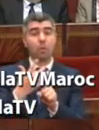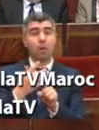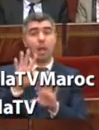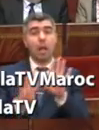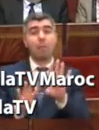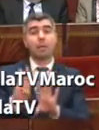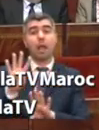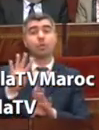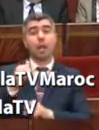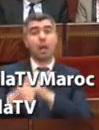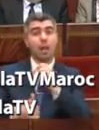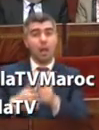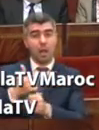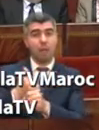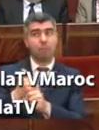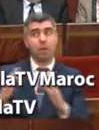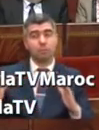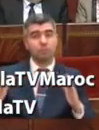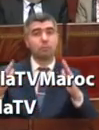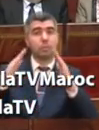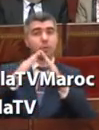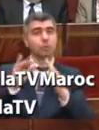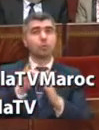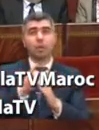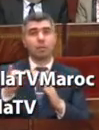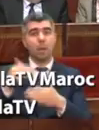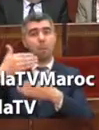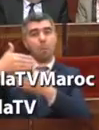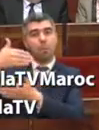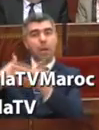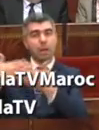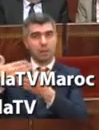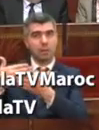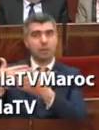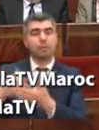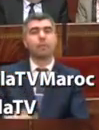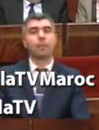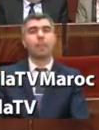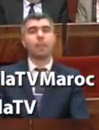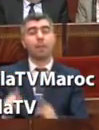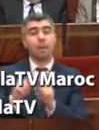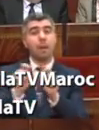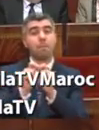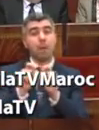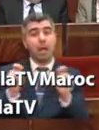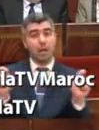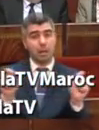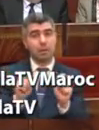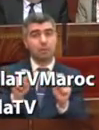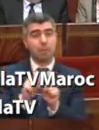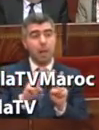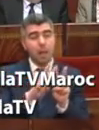وحنا كنديروا الخيام، خصنا نبنيوهم. جا موره تبنى المعرض ديال الخيول